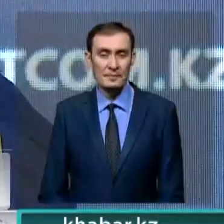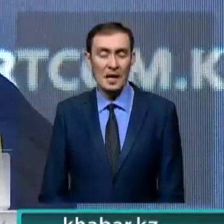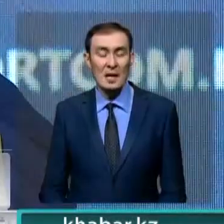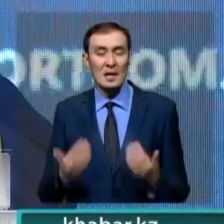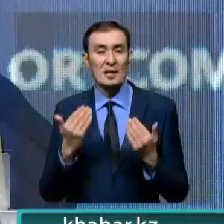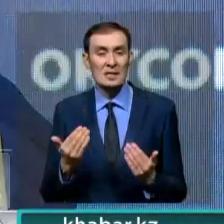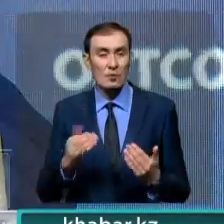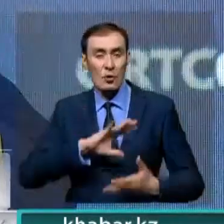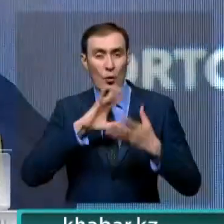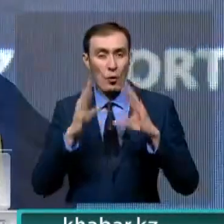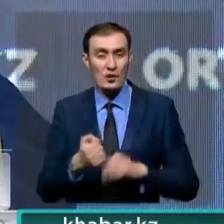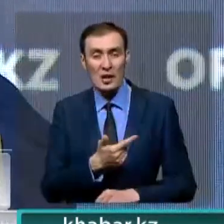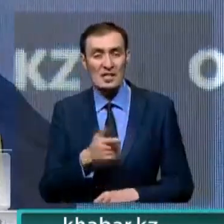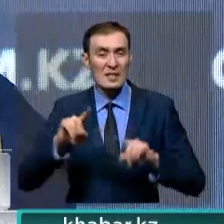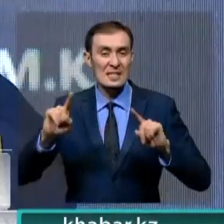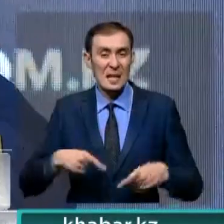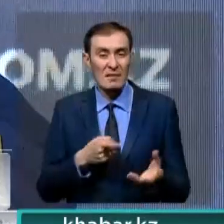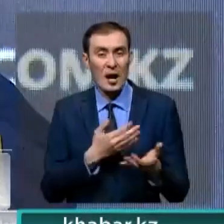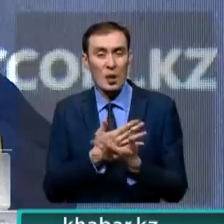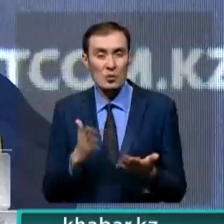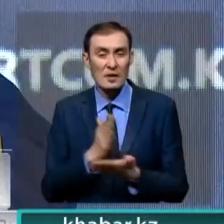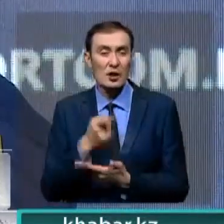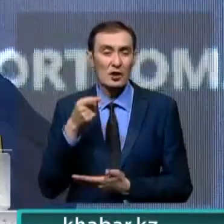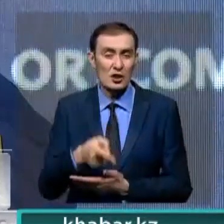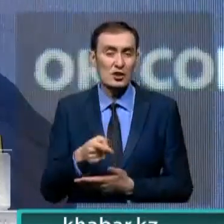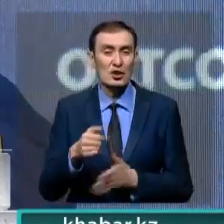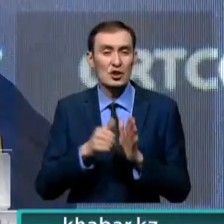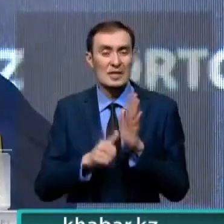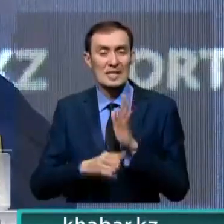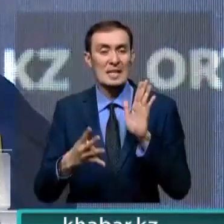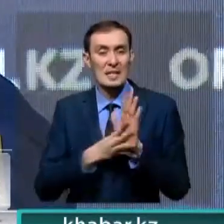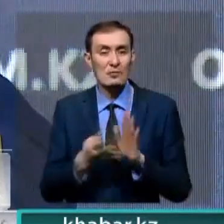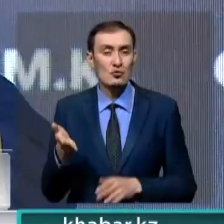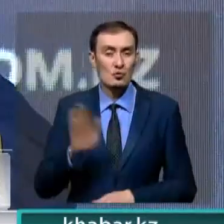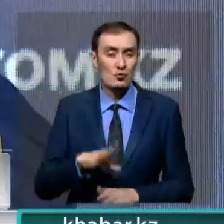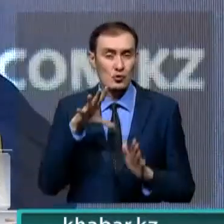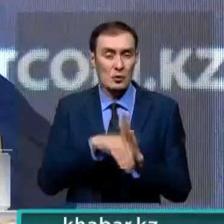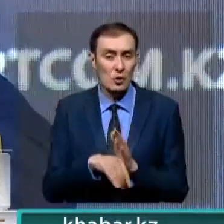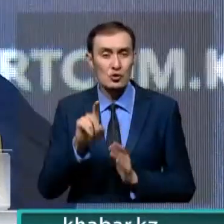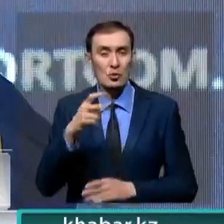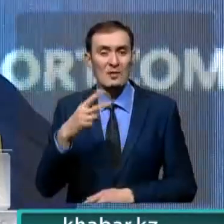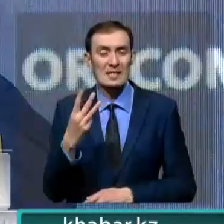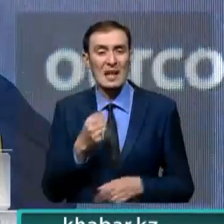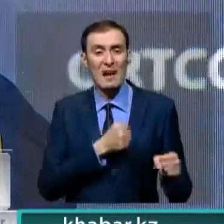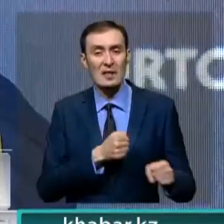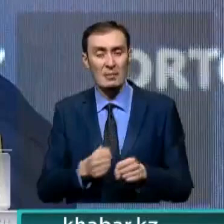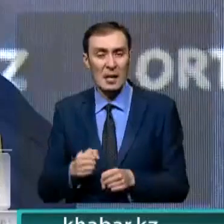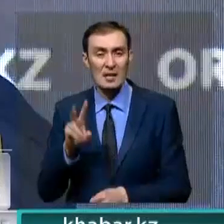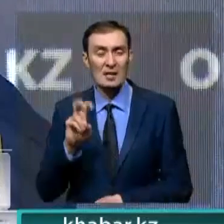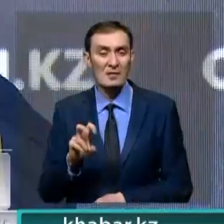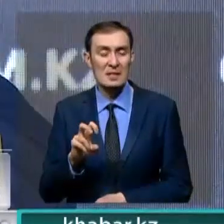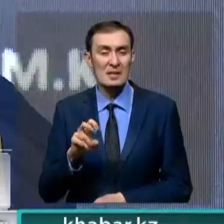на сегодня общее количество изъятого оружия составила 1000 69 единиц в их числе 123 автомата